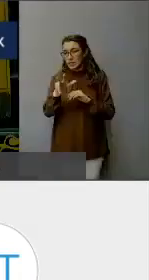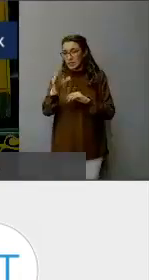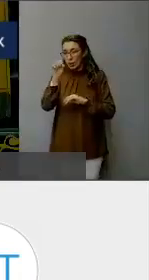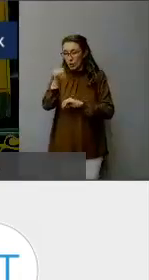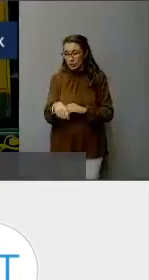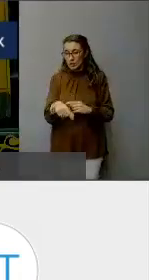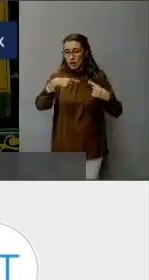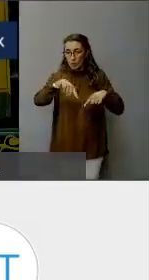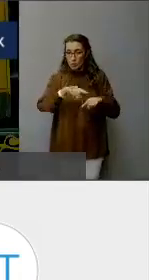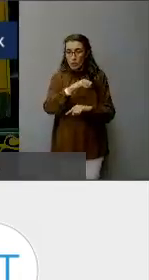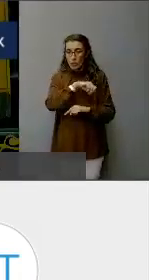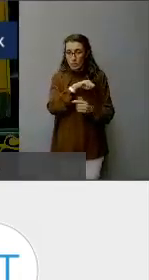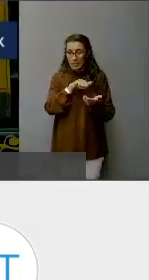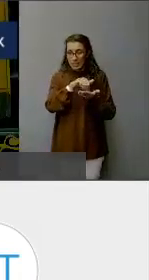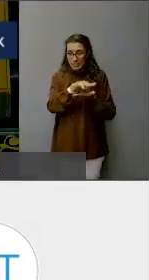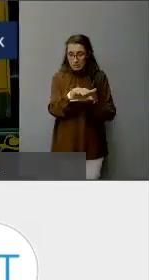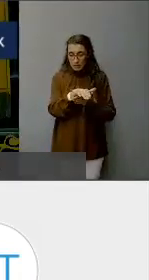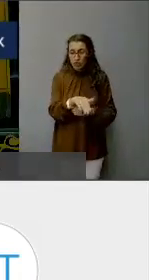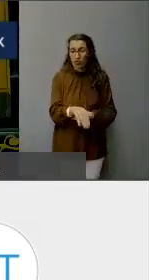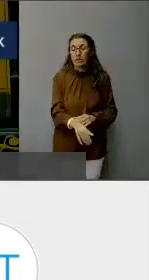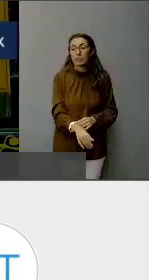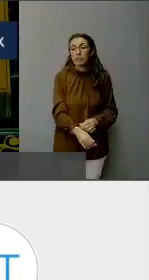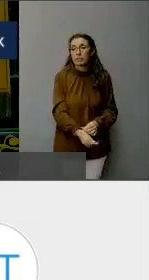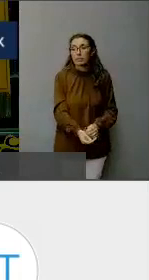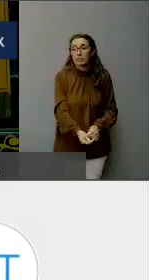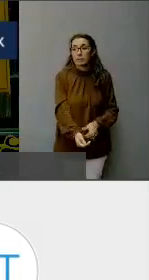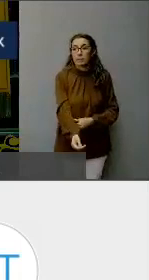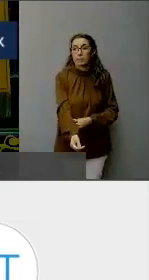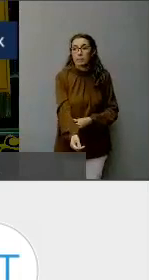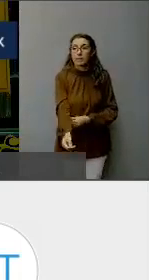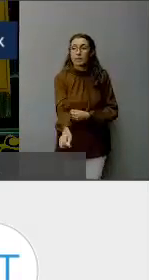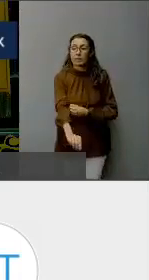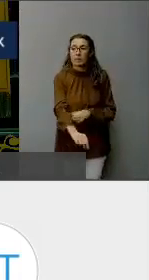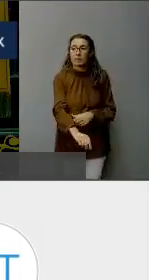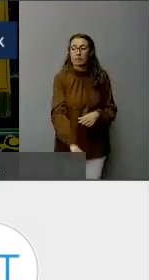il consiglio comunale respingere l'emendamento 71